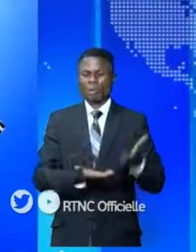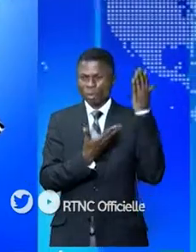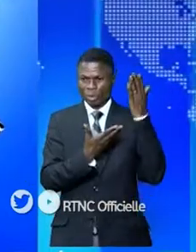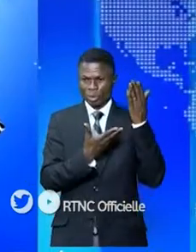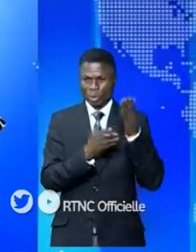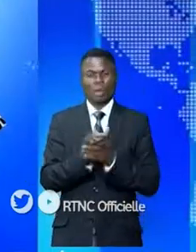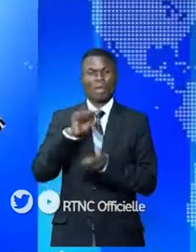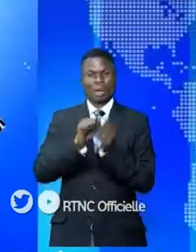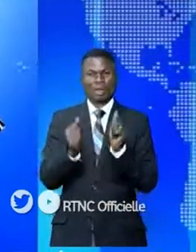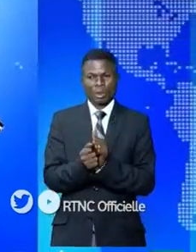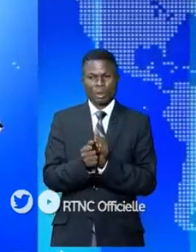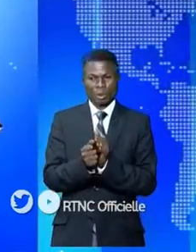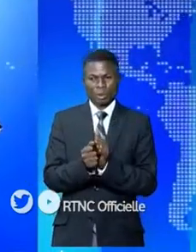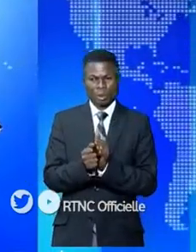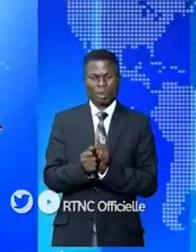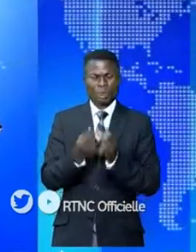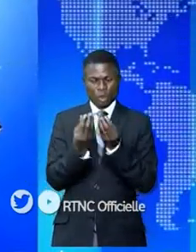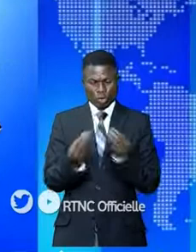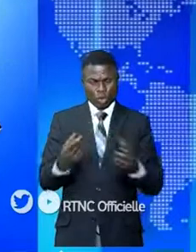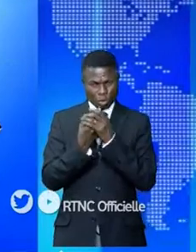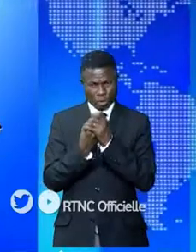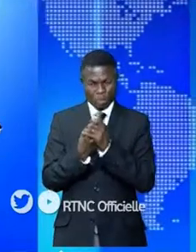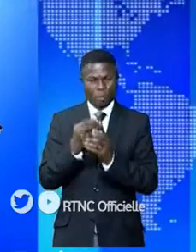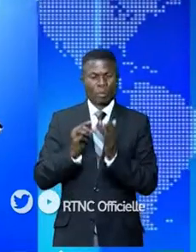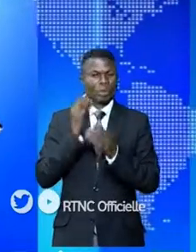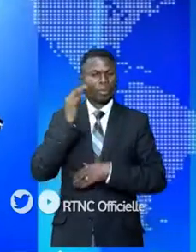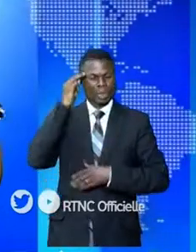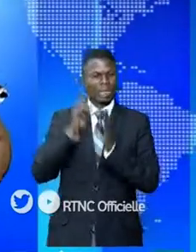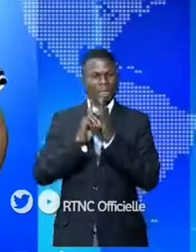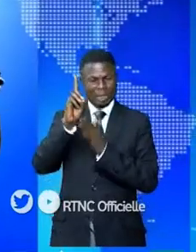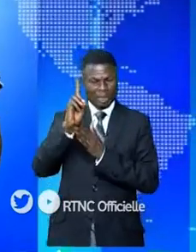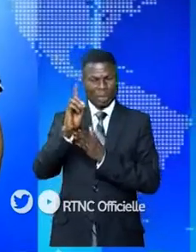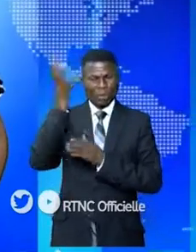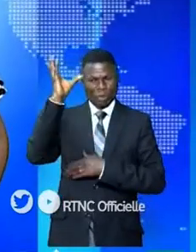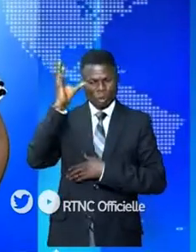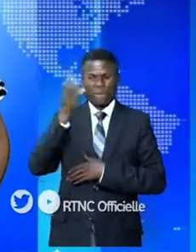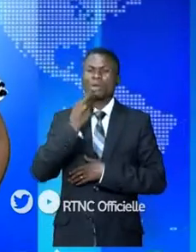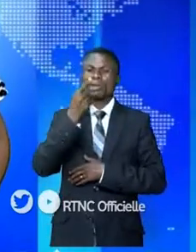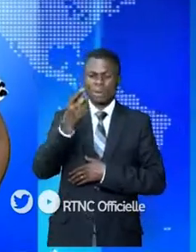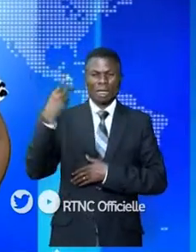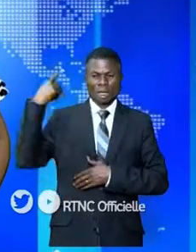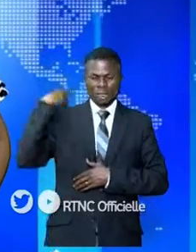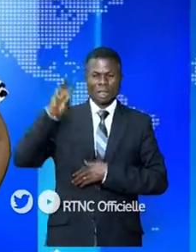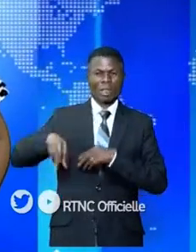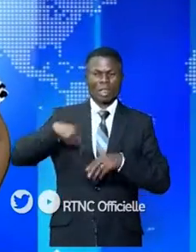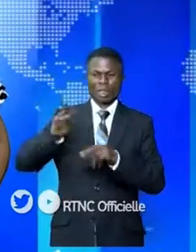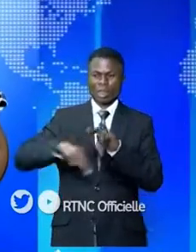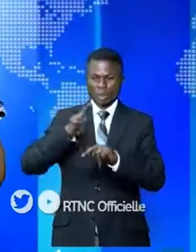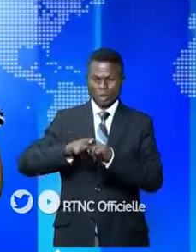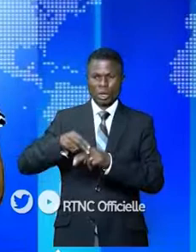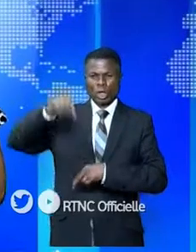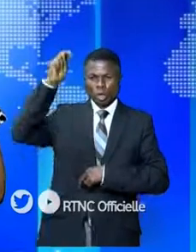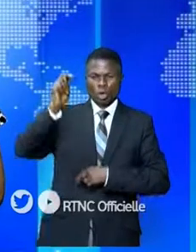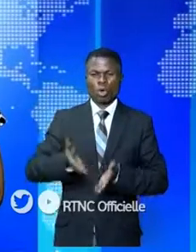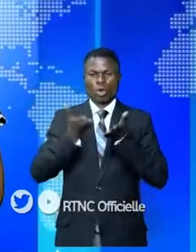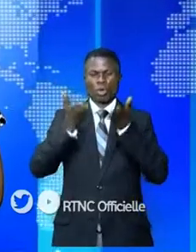Cette question est en passe d'être résolue. Le ministre du Développement Rural, Guy Mikoulou, a rassuré les députés nationaux du caucus du Nord Kivu avec